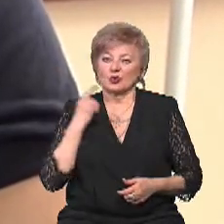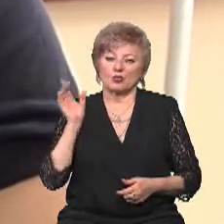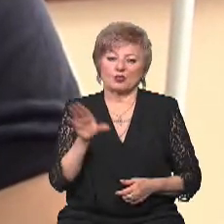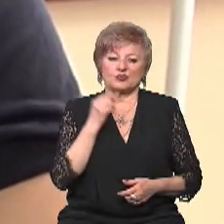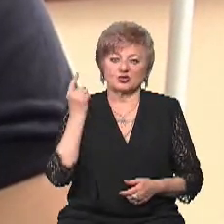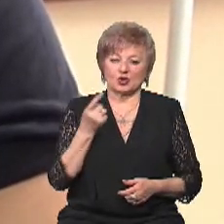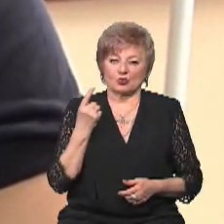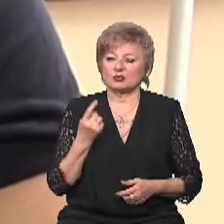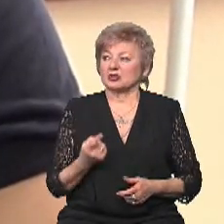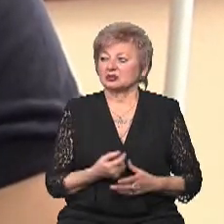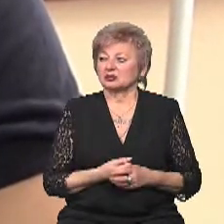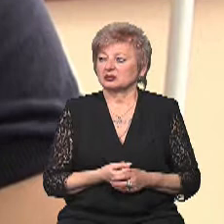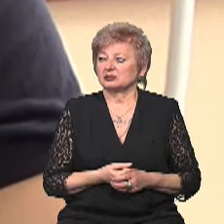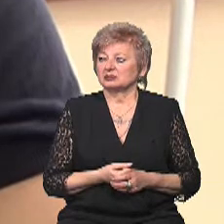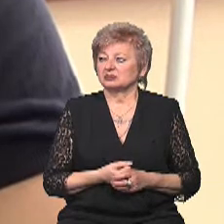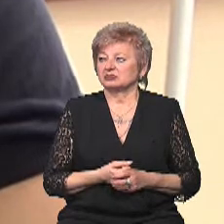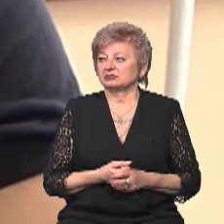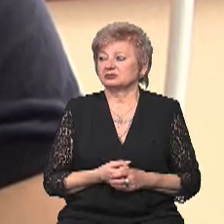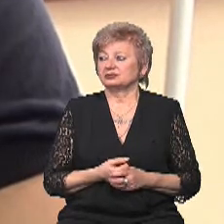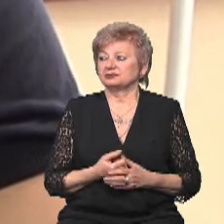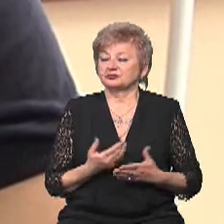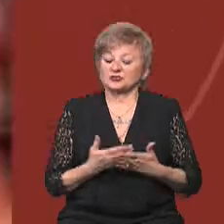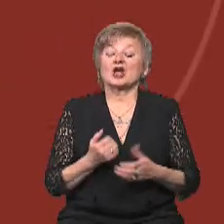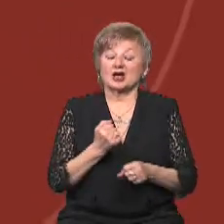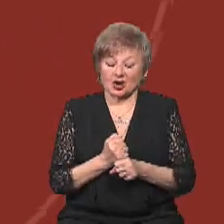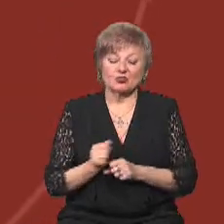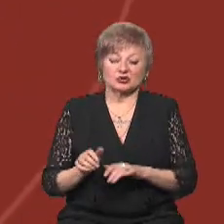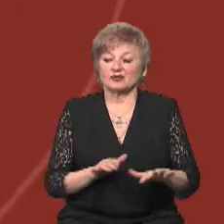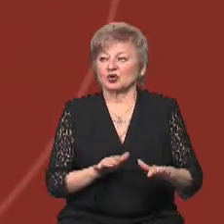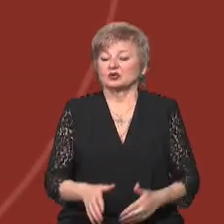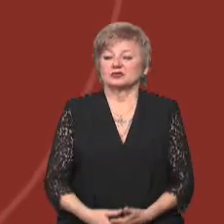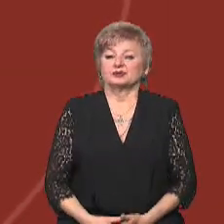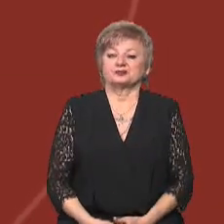элитной. Вот. Ну, как бы работа идет.